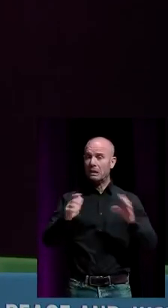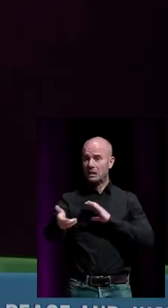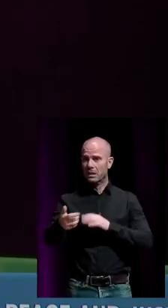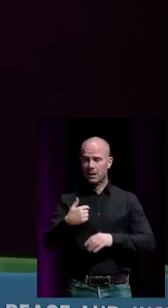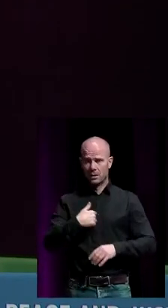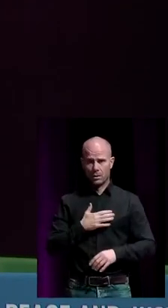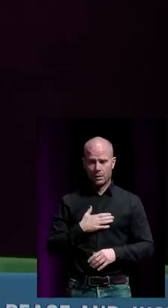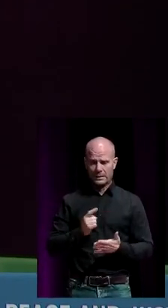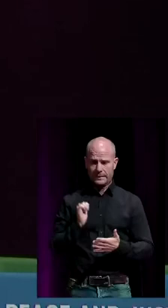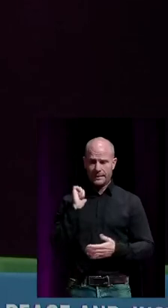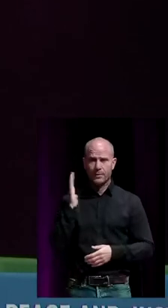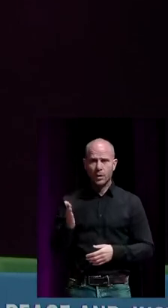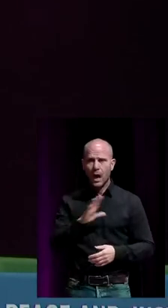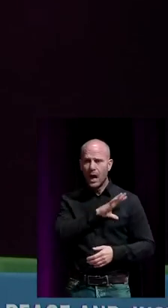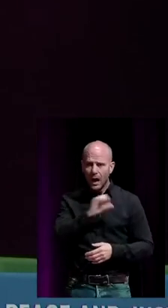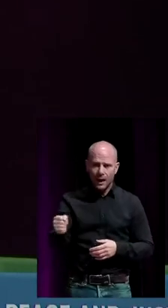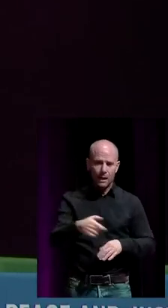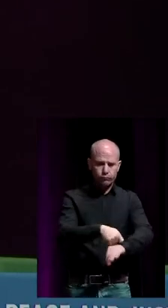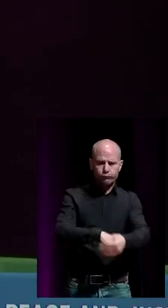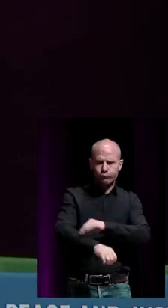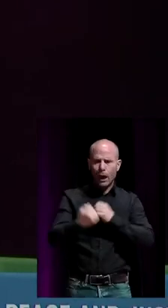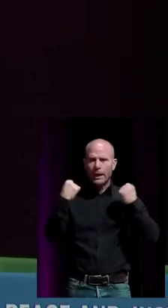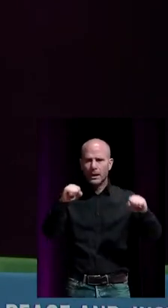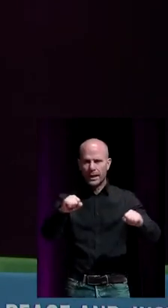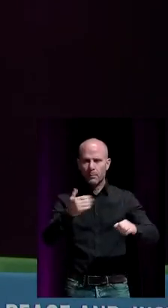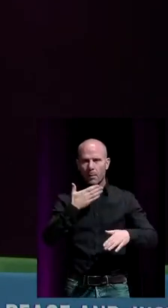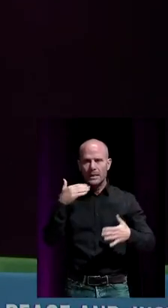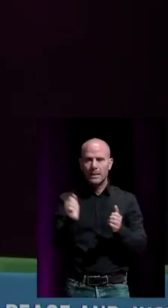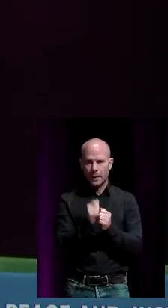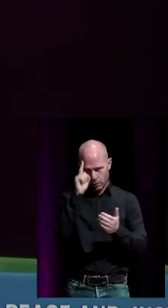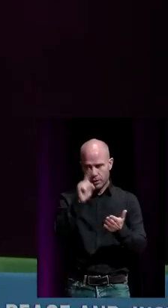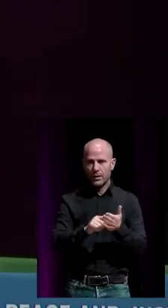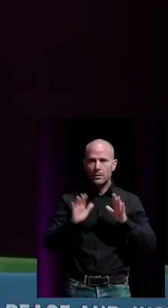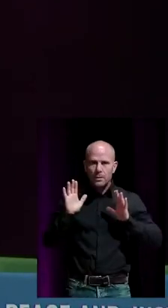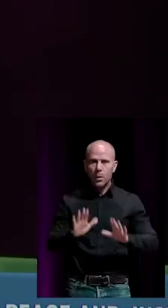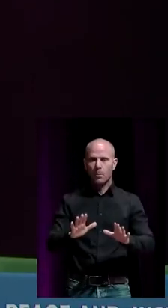en självklarhet att alla engagerar sig i den mån de kan för att stoppa klimatkrisen.